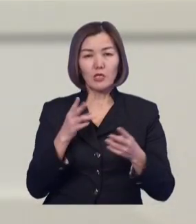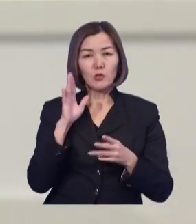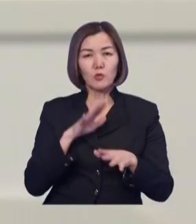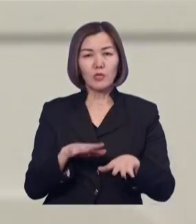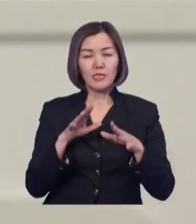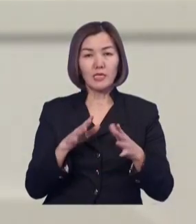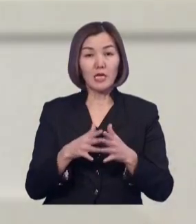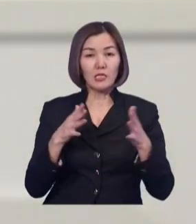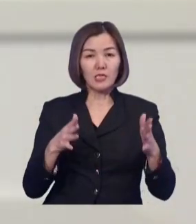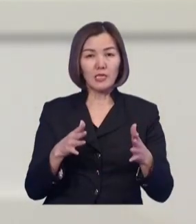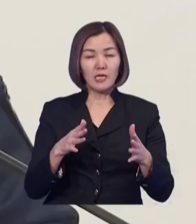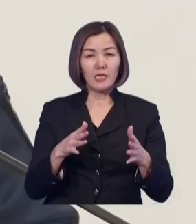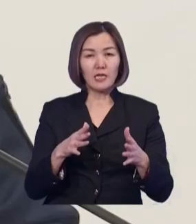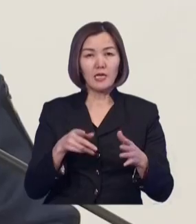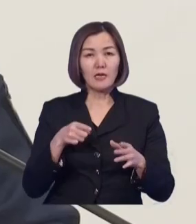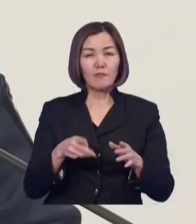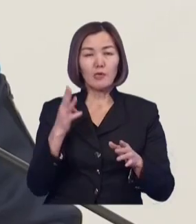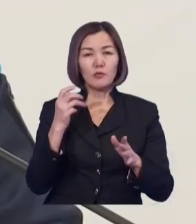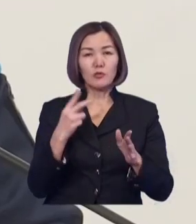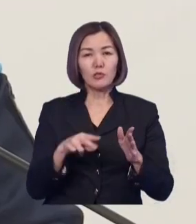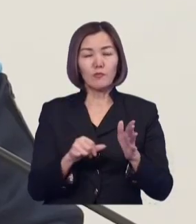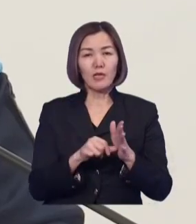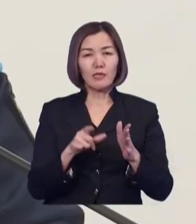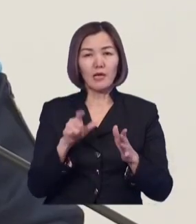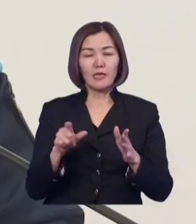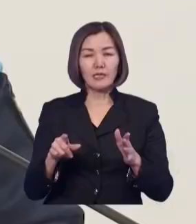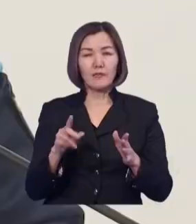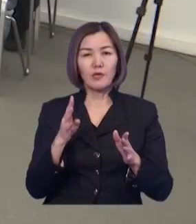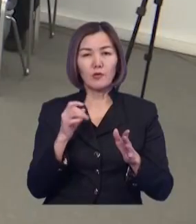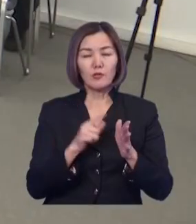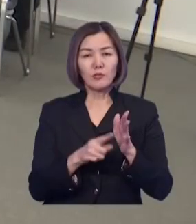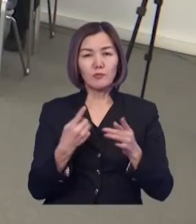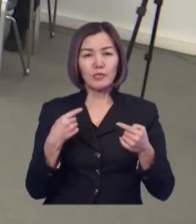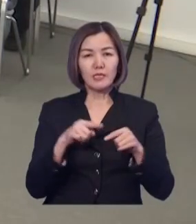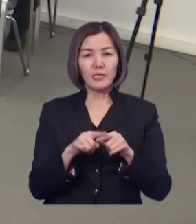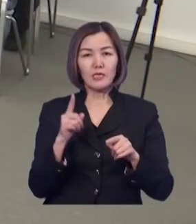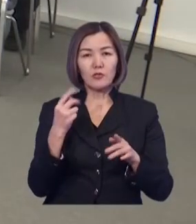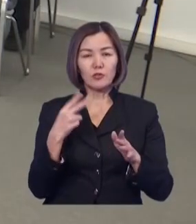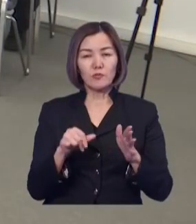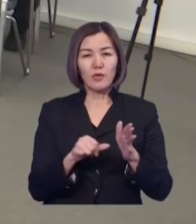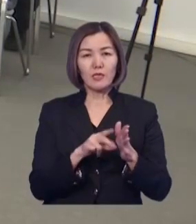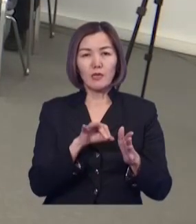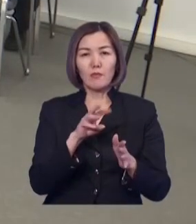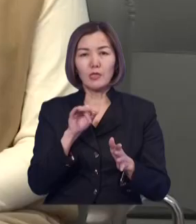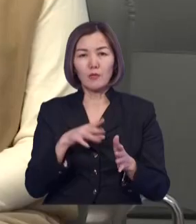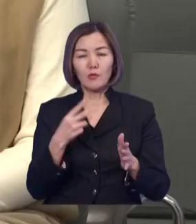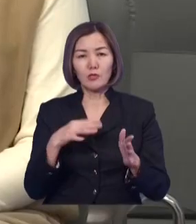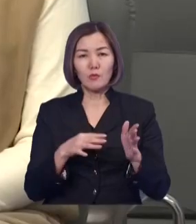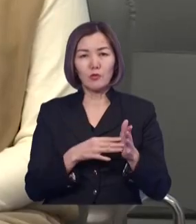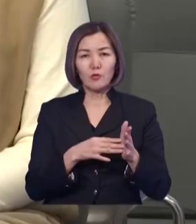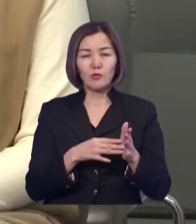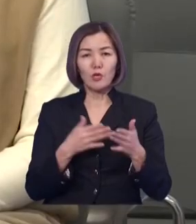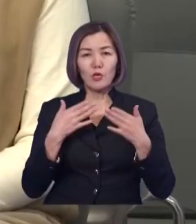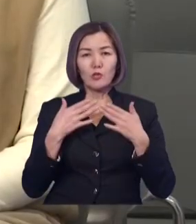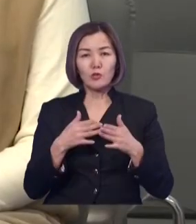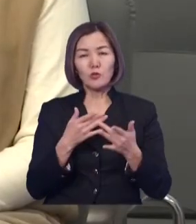асқынған жағдайда жалпы саны 1326 адам, 471 бірлік техника, 126 мотопомпалар, 29 бірлік жүзу